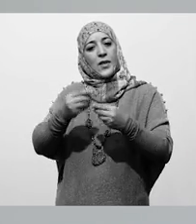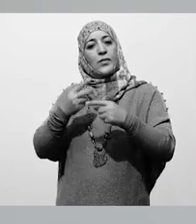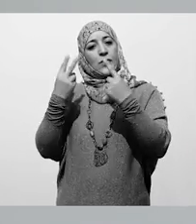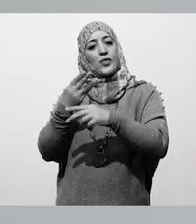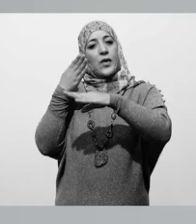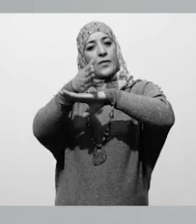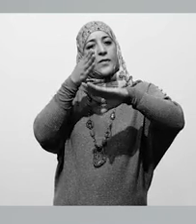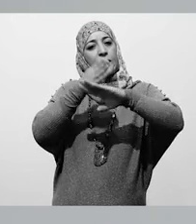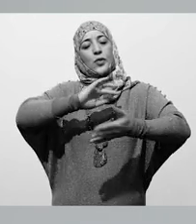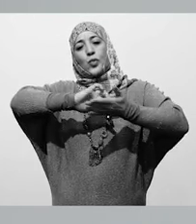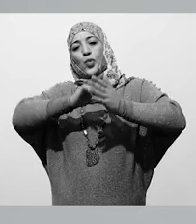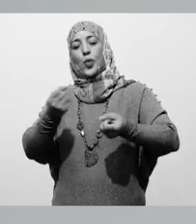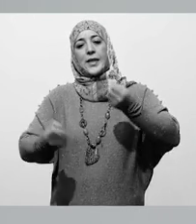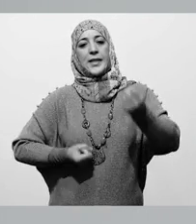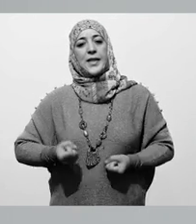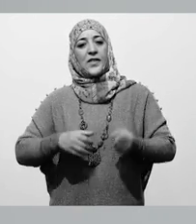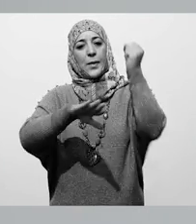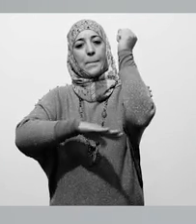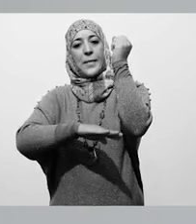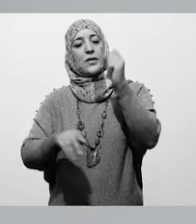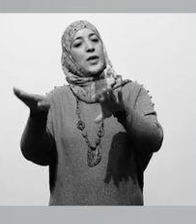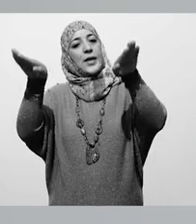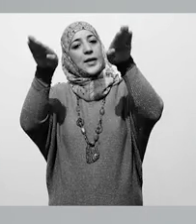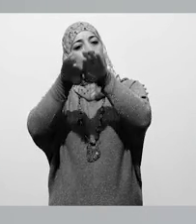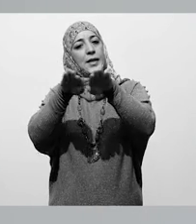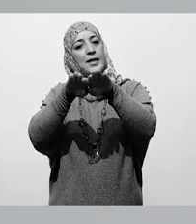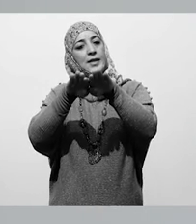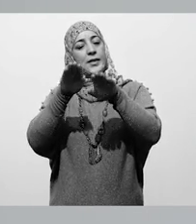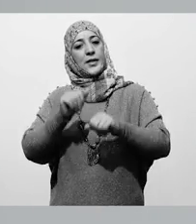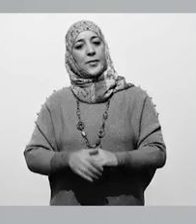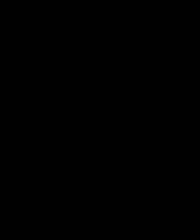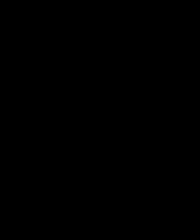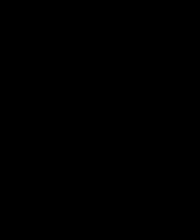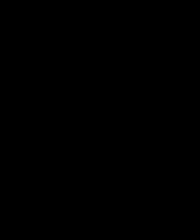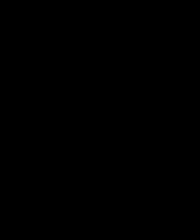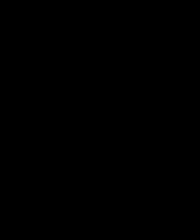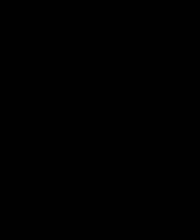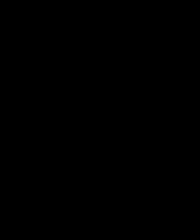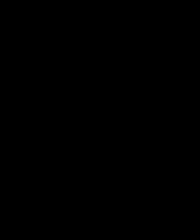accès à tous les services sur la base de l'égalité et de la non-discrimination.